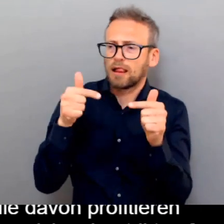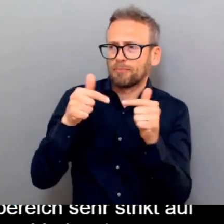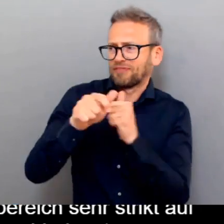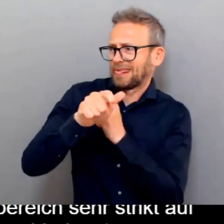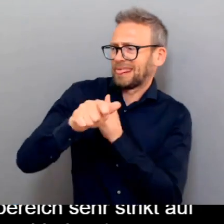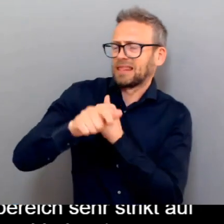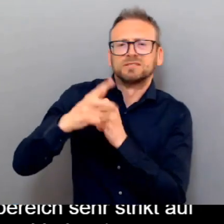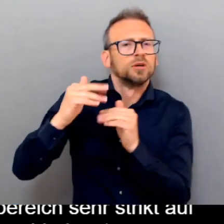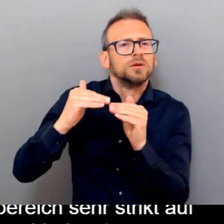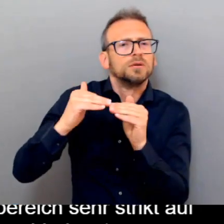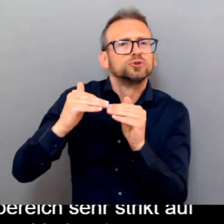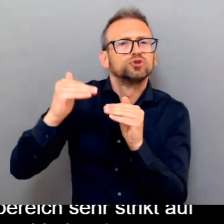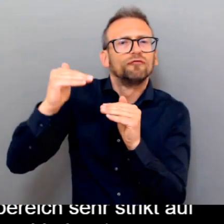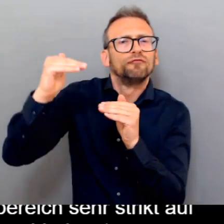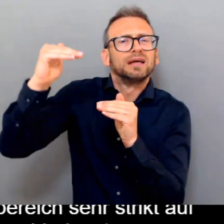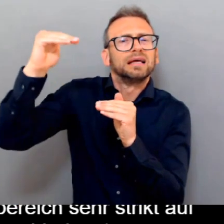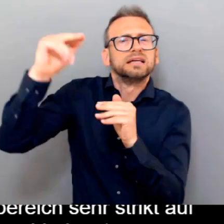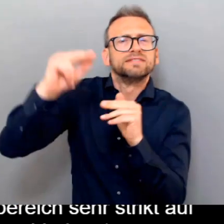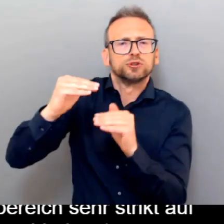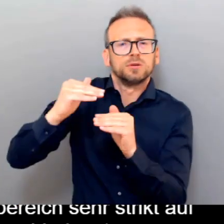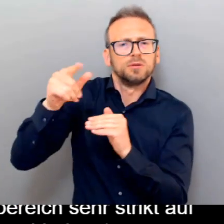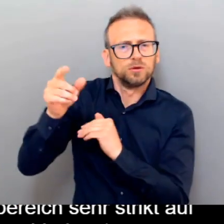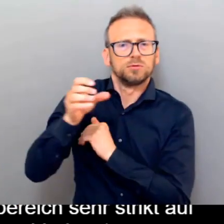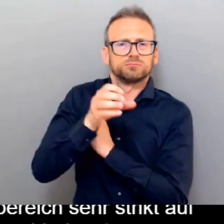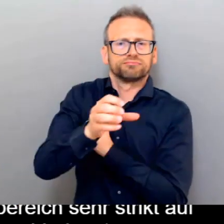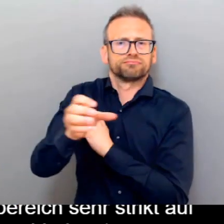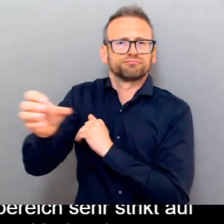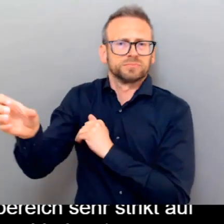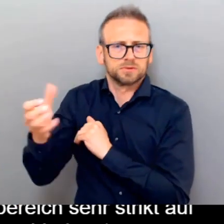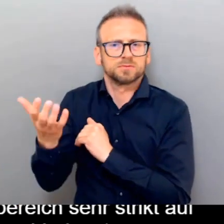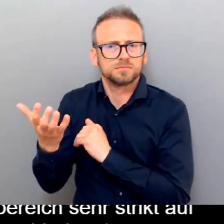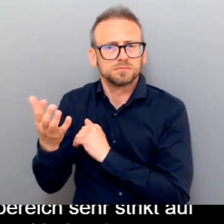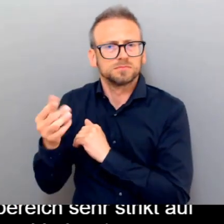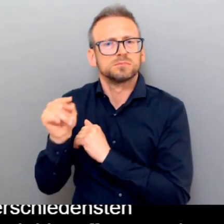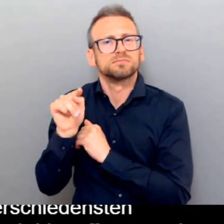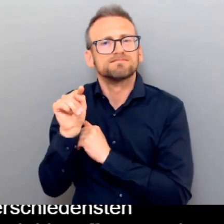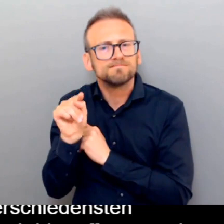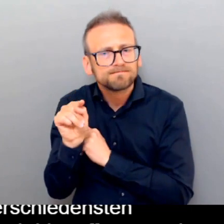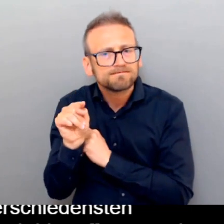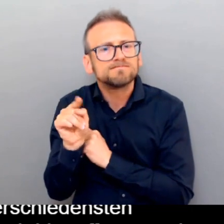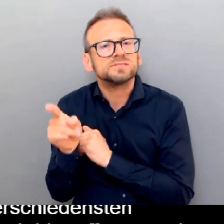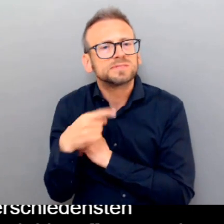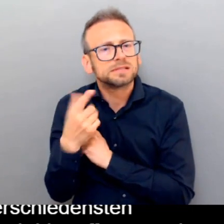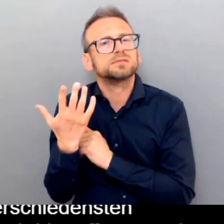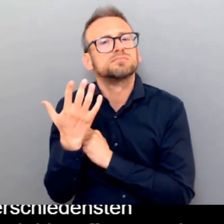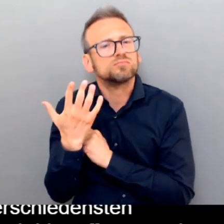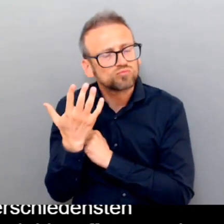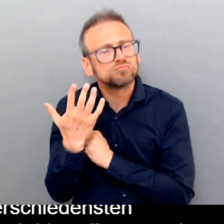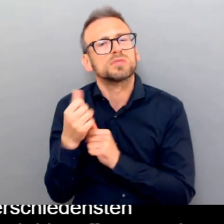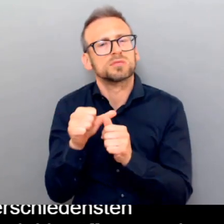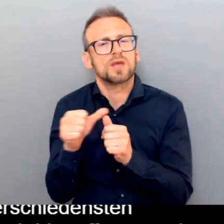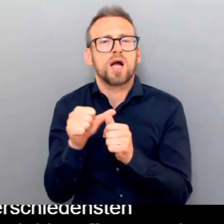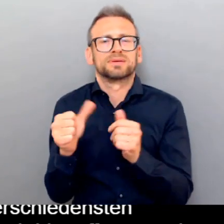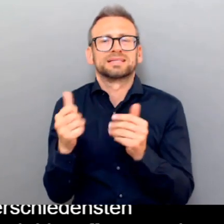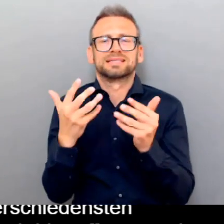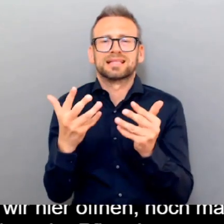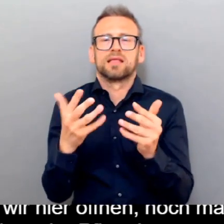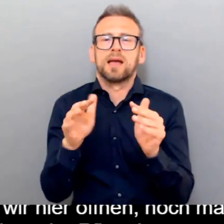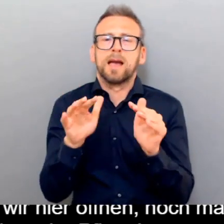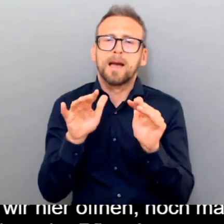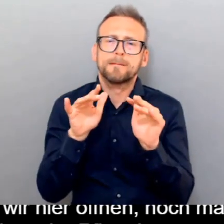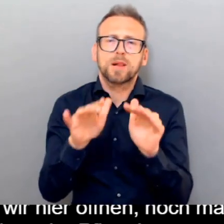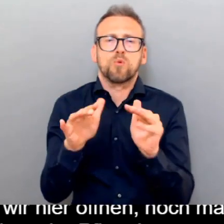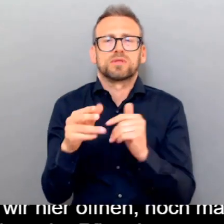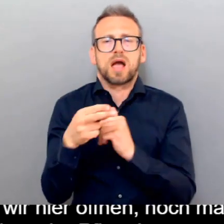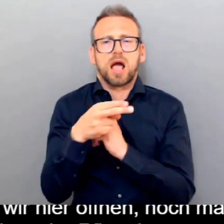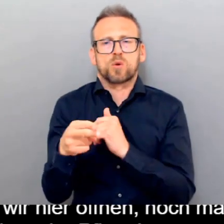133 Millionen Euro dem Freistaat Bayern kosten wird. Wir geben dieses Geld wirklich gerne aus. Ich bin mir aber